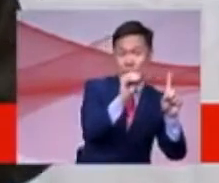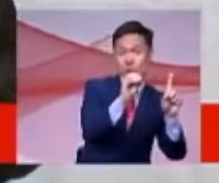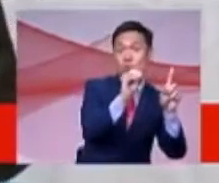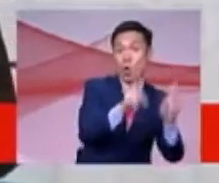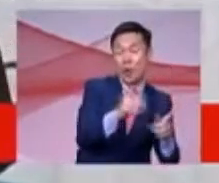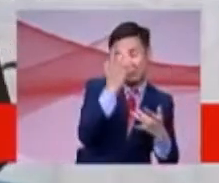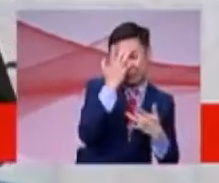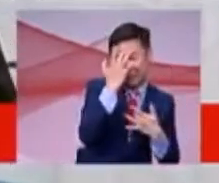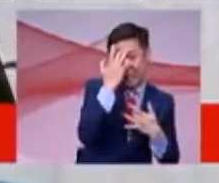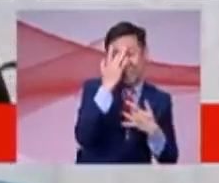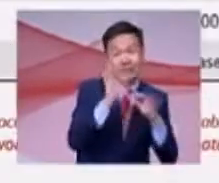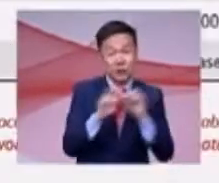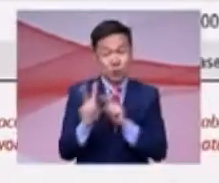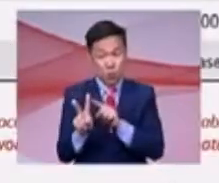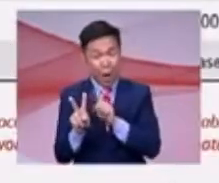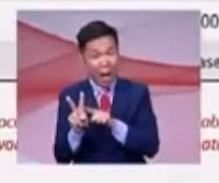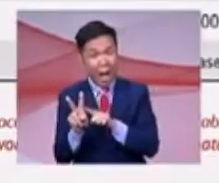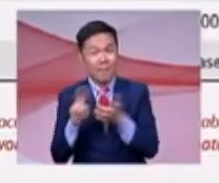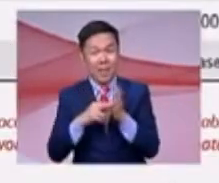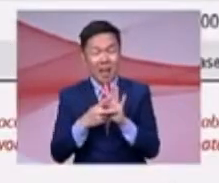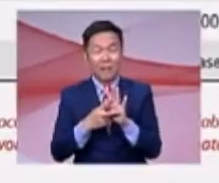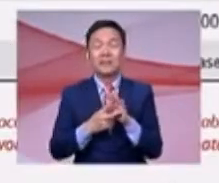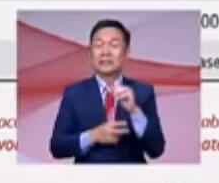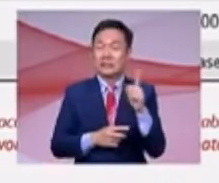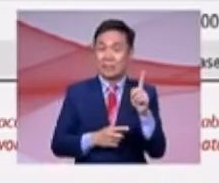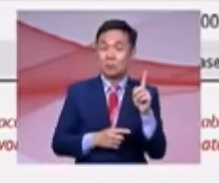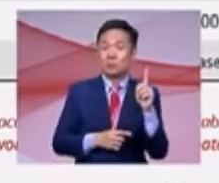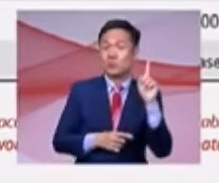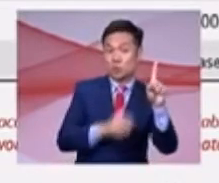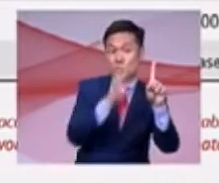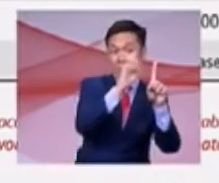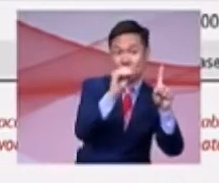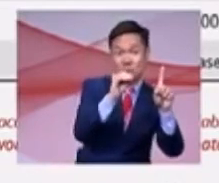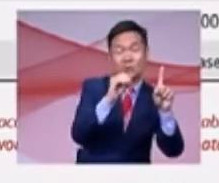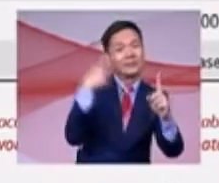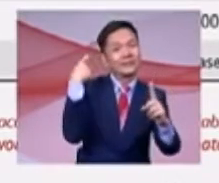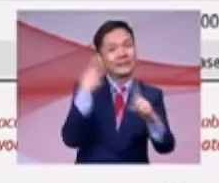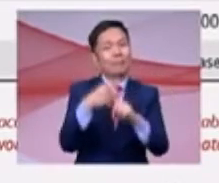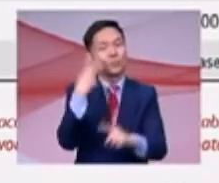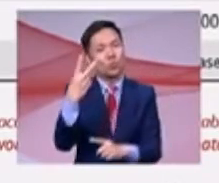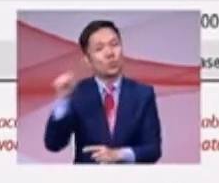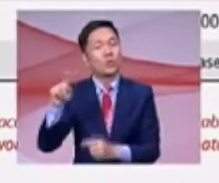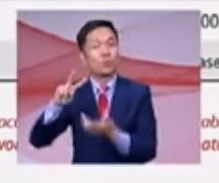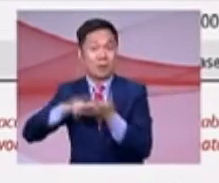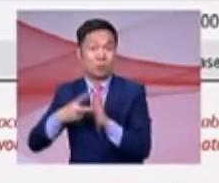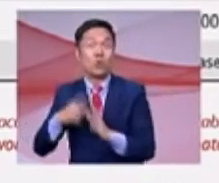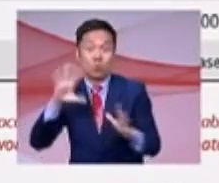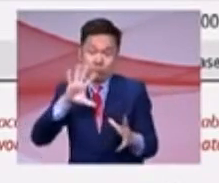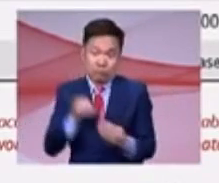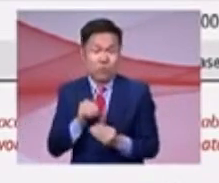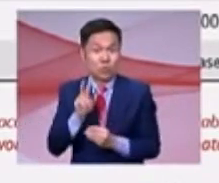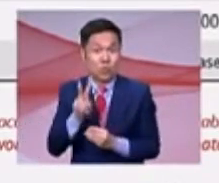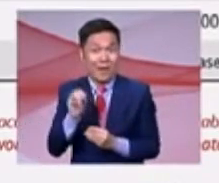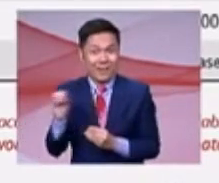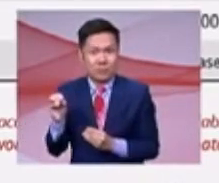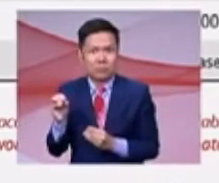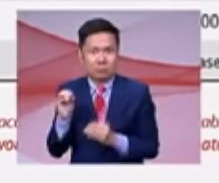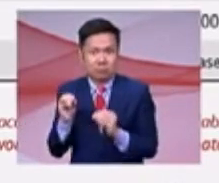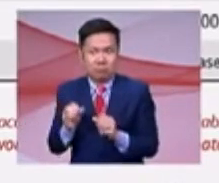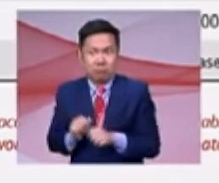RT ialah 2, berarti satu kitaran 200 orang akan dijangkiti. Kalau kekal dengan RT